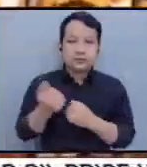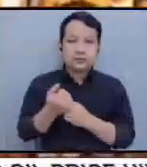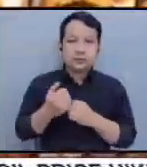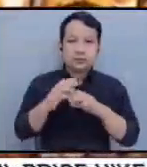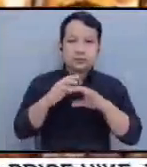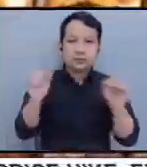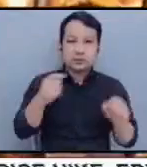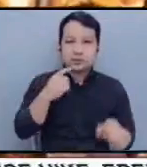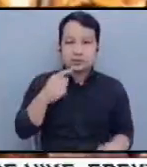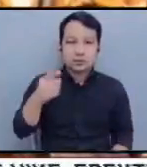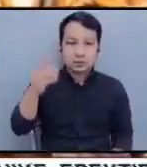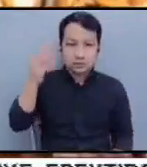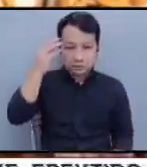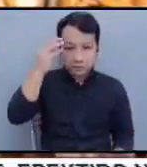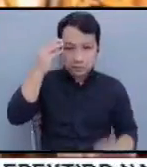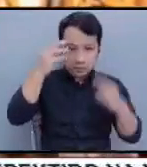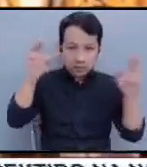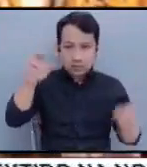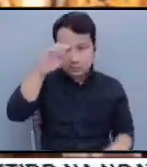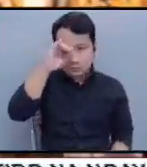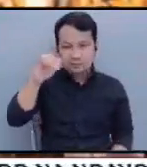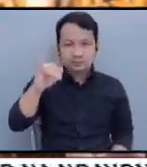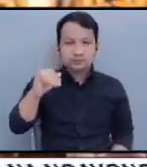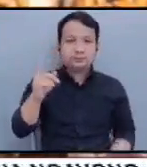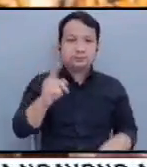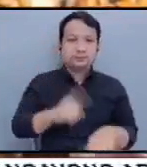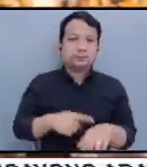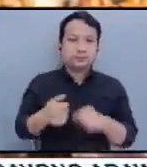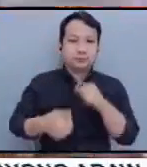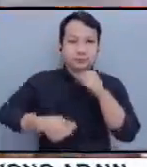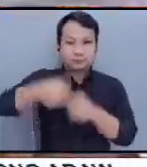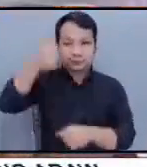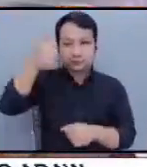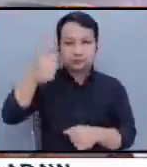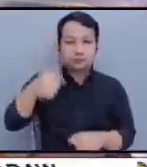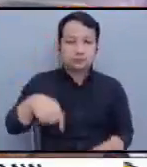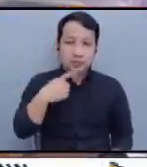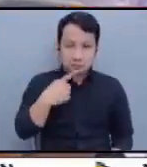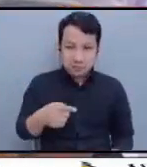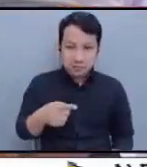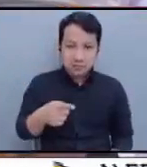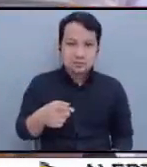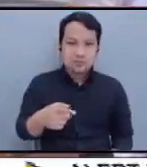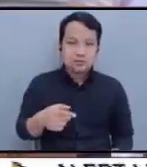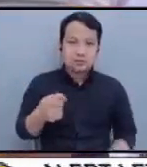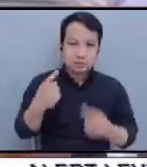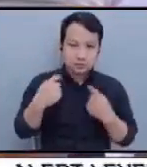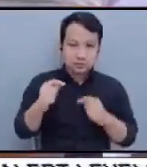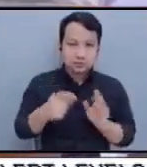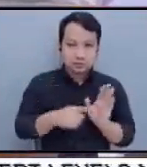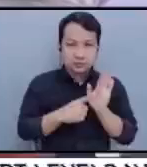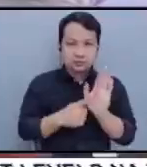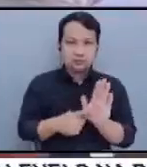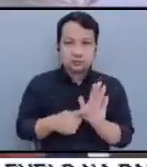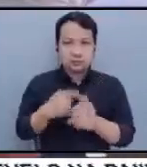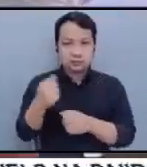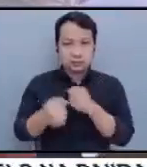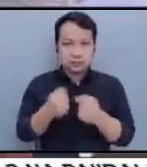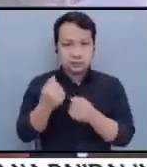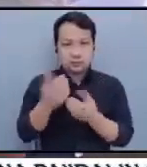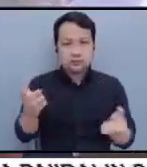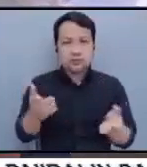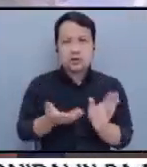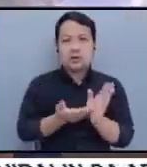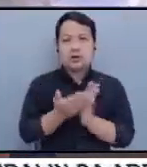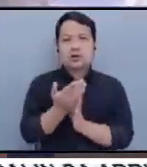Candidate Mayor Isko Moreno na sa oras na siya ang manalo sa eleksyon, susuklian niya ang kanilang sakripisyo sa pamamagitan